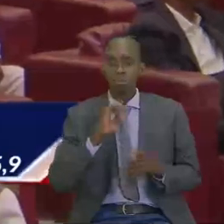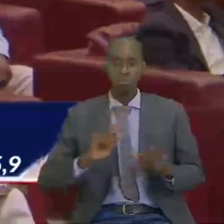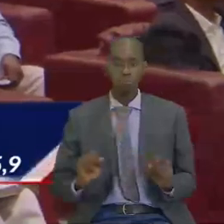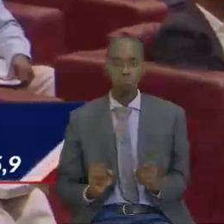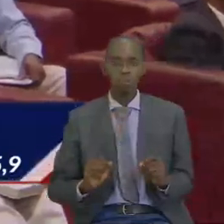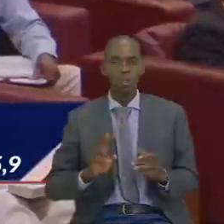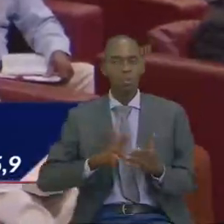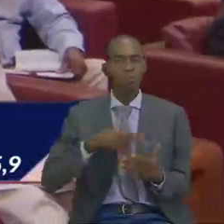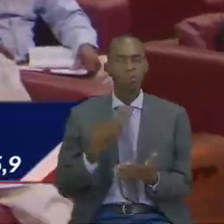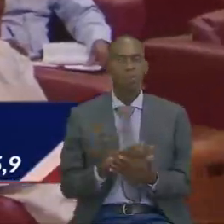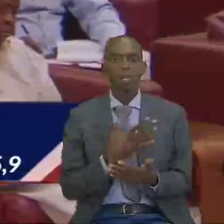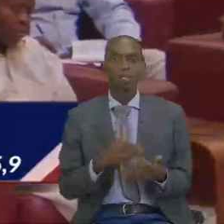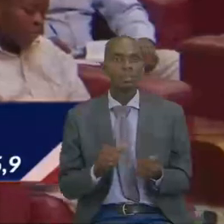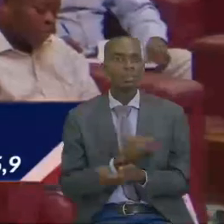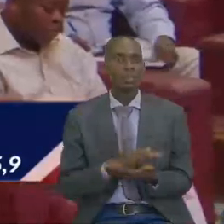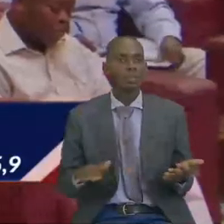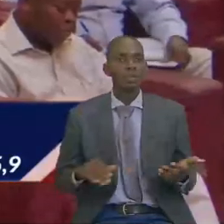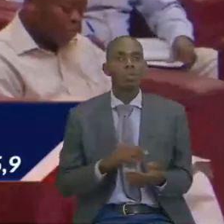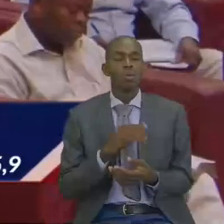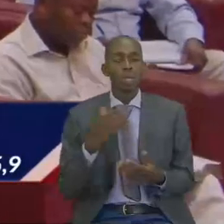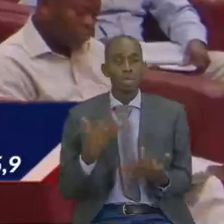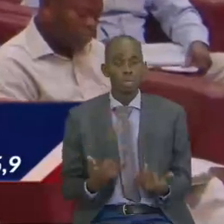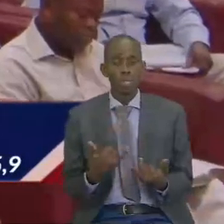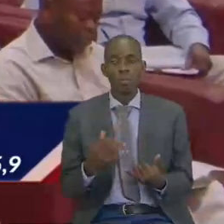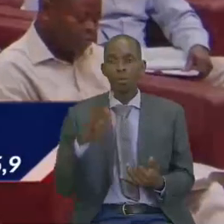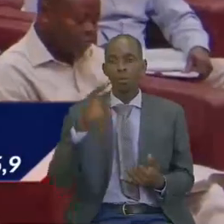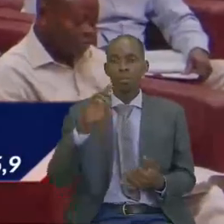Soudain, Babylone tombe, elle est brisée. Lorsqu'il était en pouvoir,